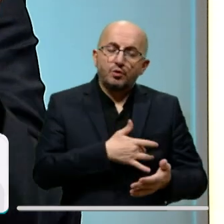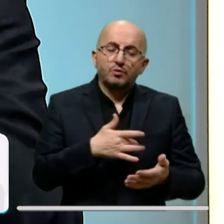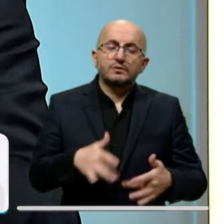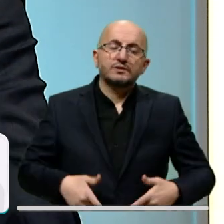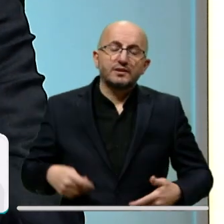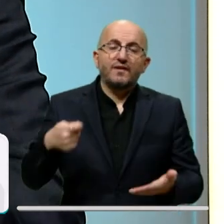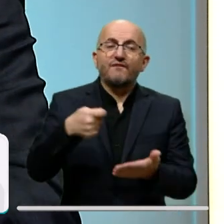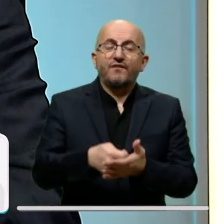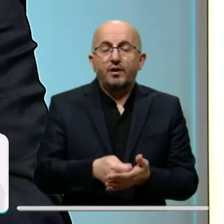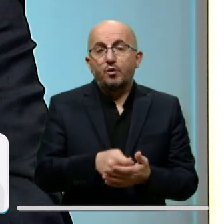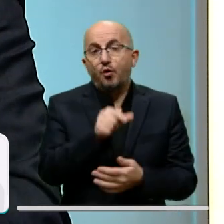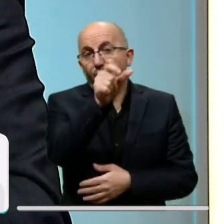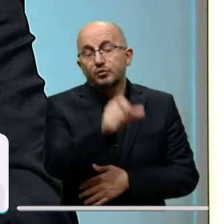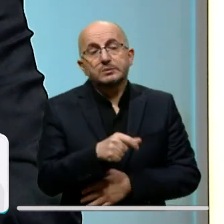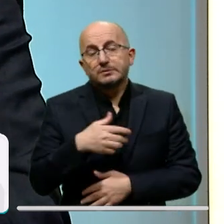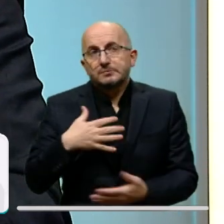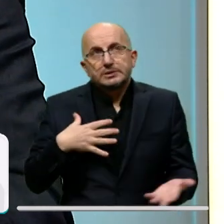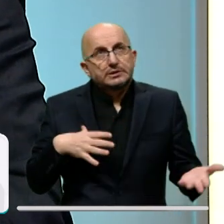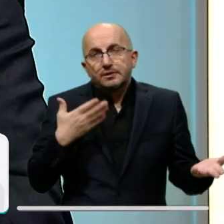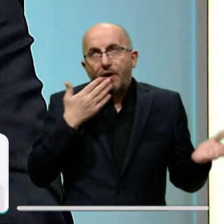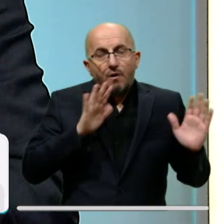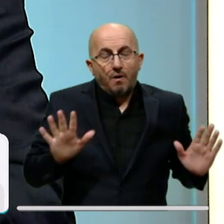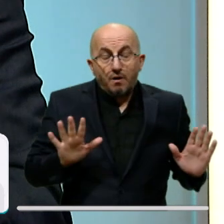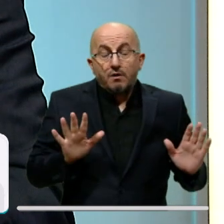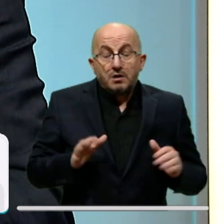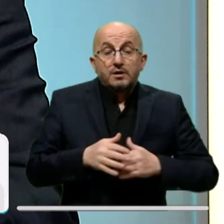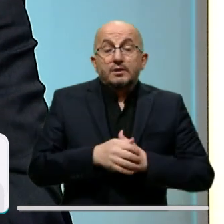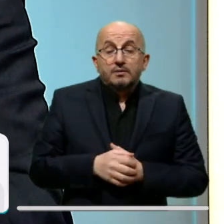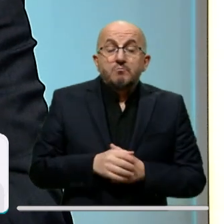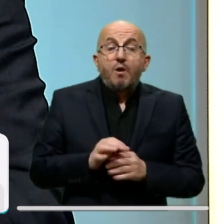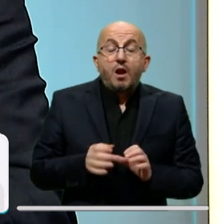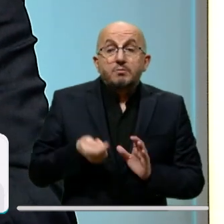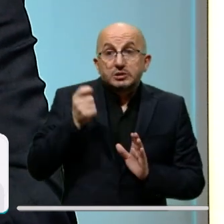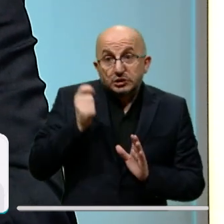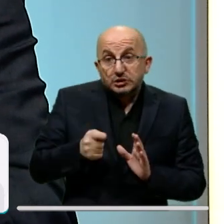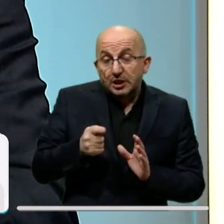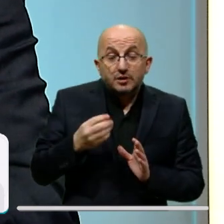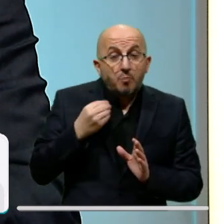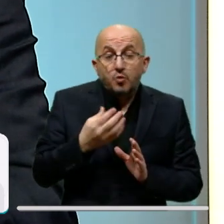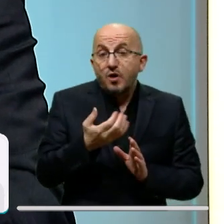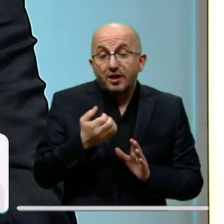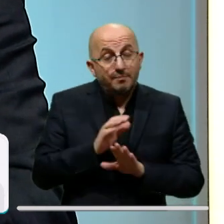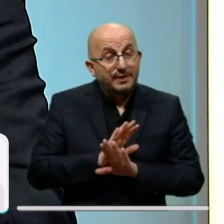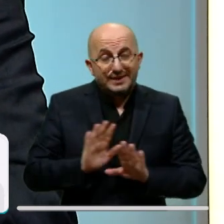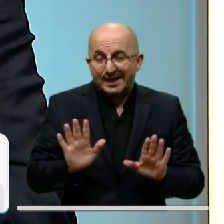veriyor. Öbür tarafın, siz de ifade ettiniz, herhangi bir talebi de yok. Zaten böyle bir şartlı bir fazla